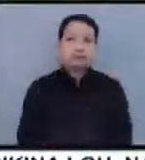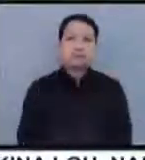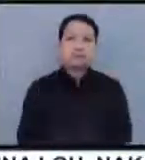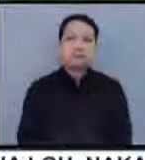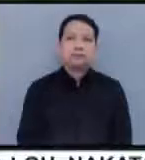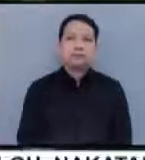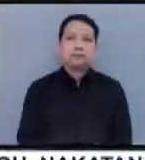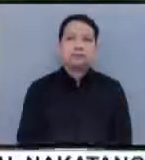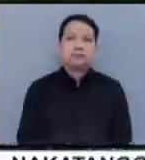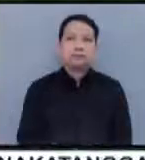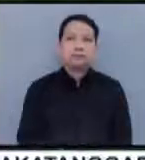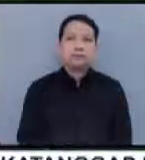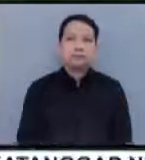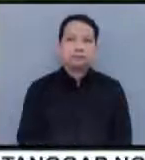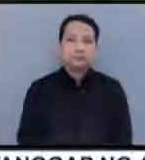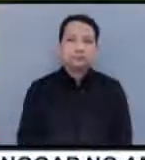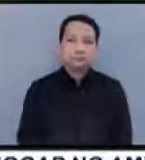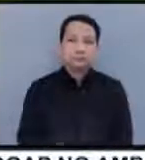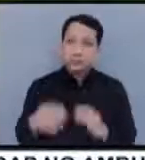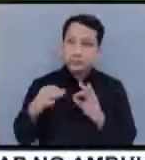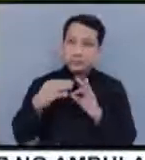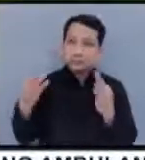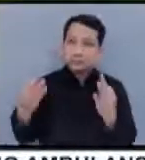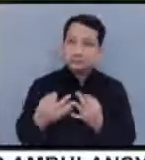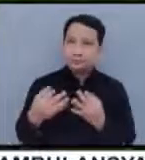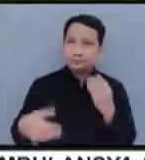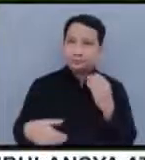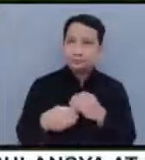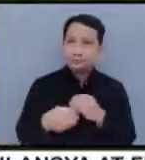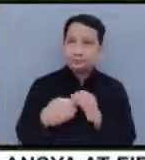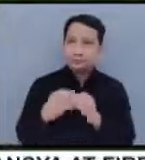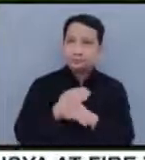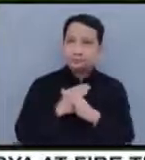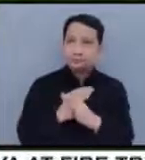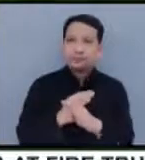Katulad ng sa mga family, protection